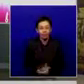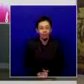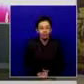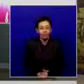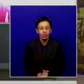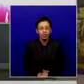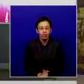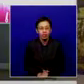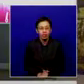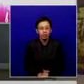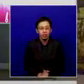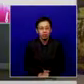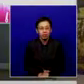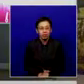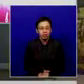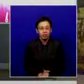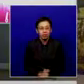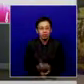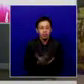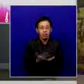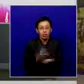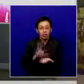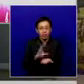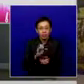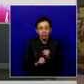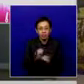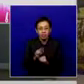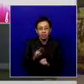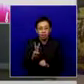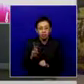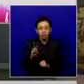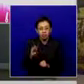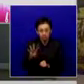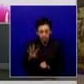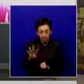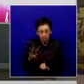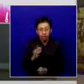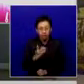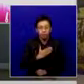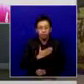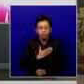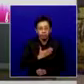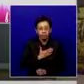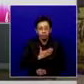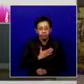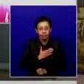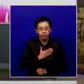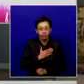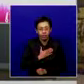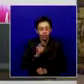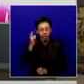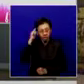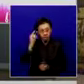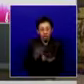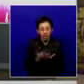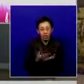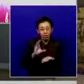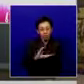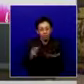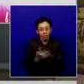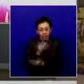านี้งบประมาณปี64ผมได้เตือนสำนักงบประมาณไปแล้วว่างบคุณจะต้องปรับเปลี่ยนแน่น